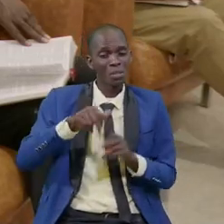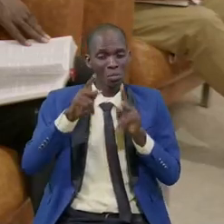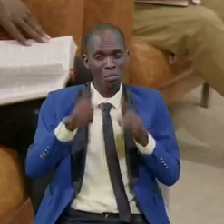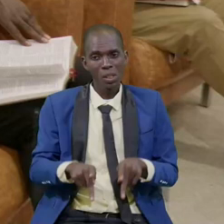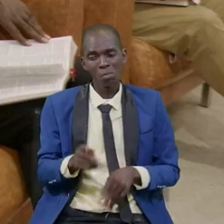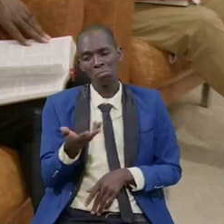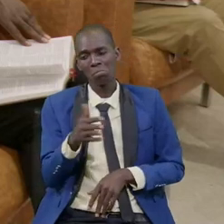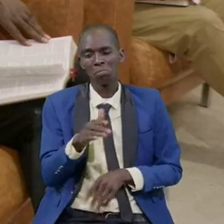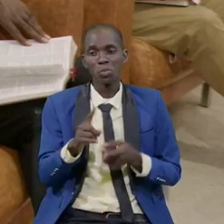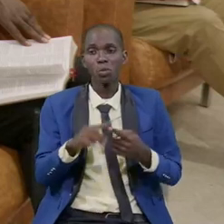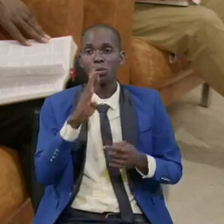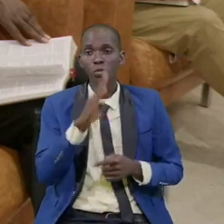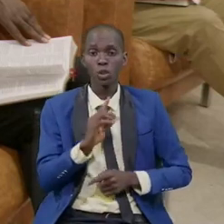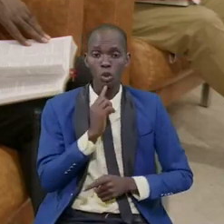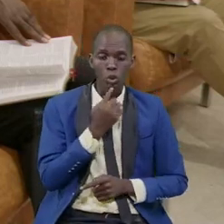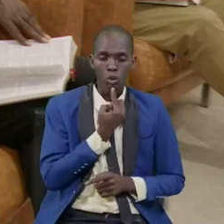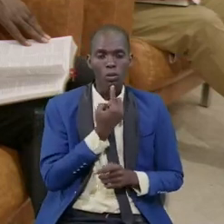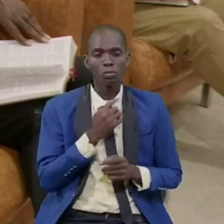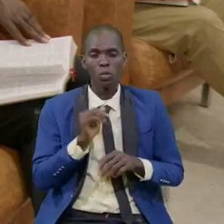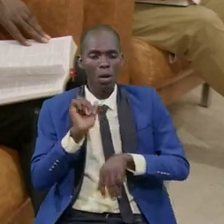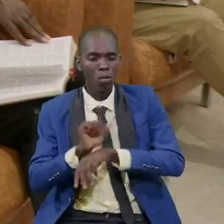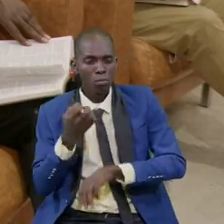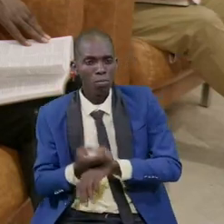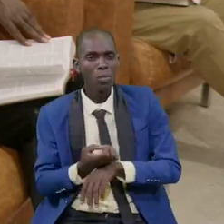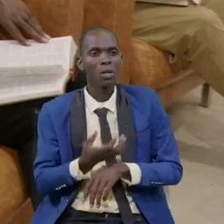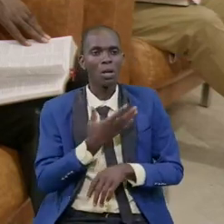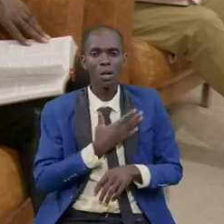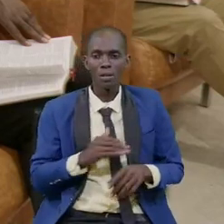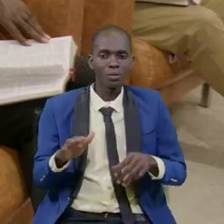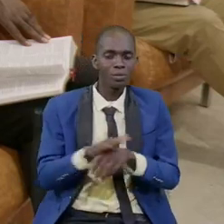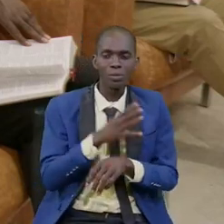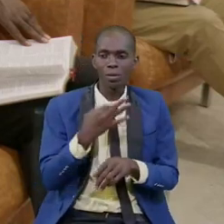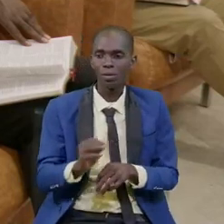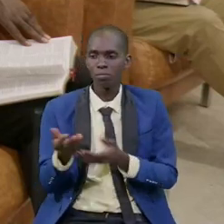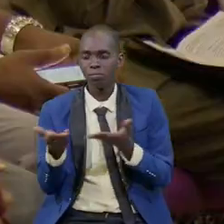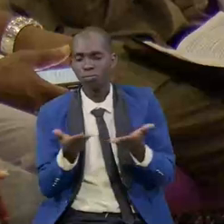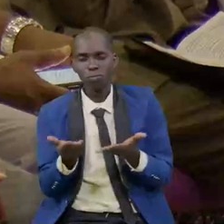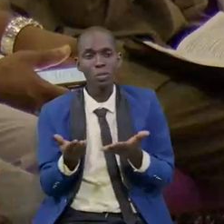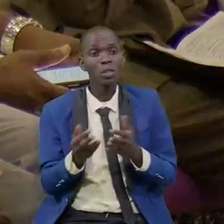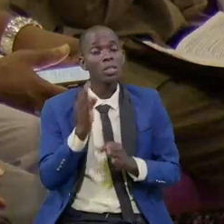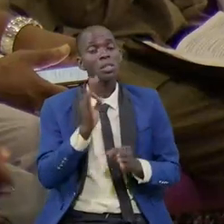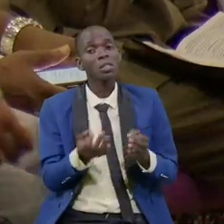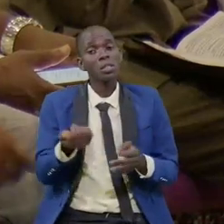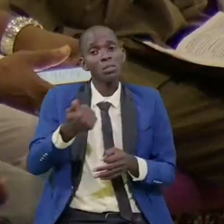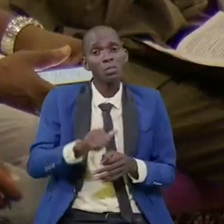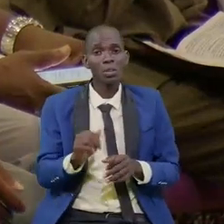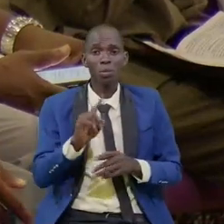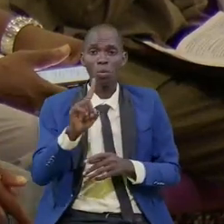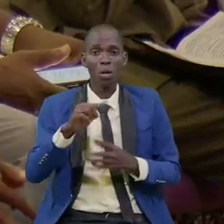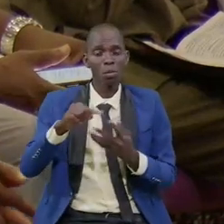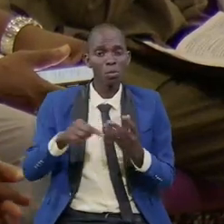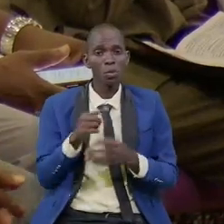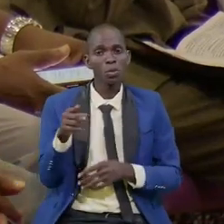vous semble être très zélée, et la personne est fervente et fanatique, si quelqu'un croit